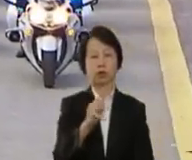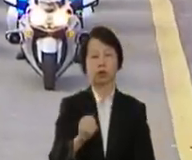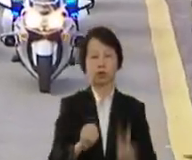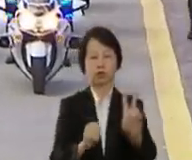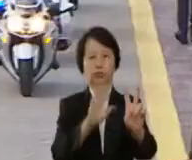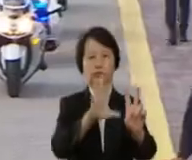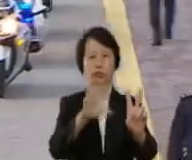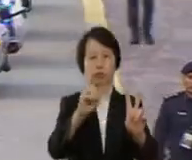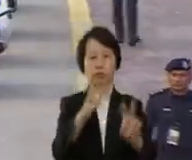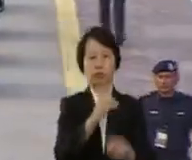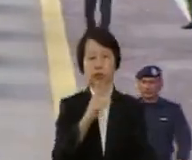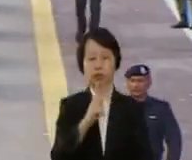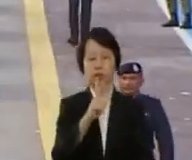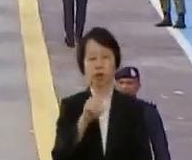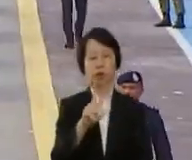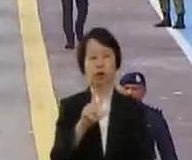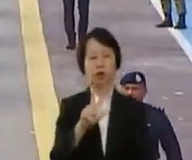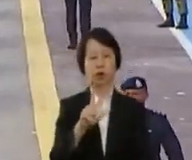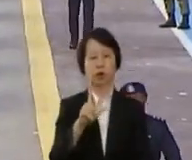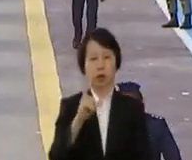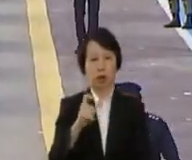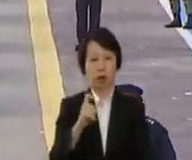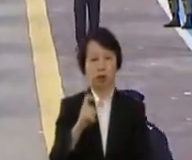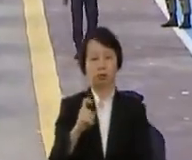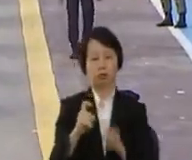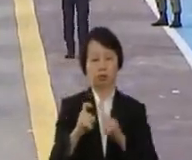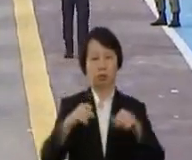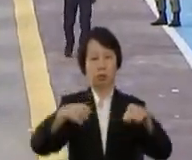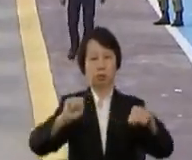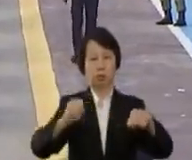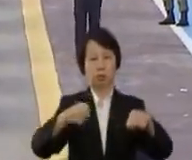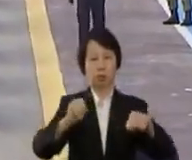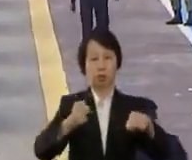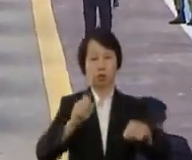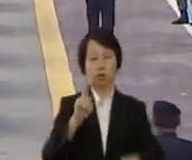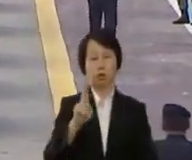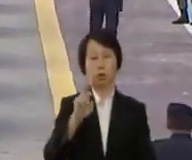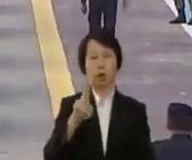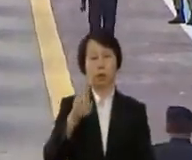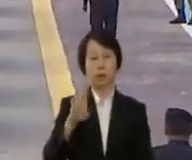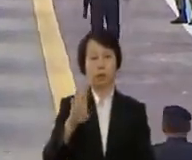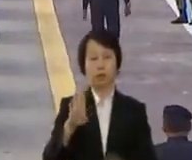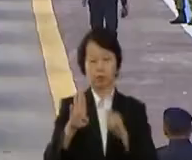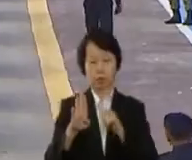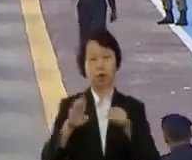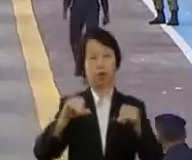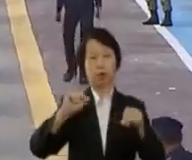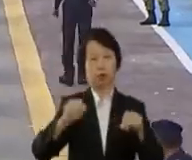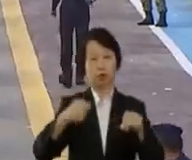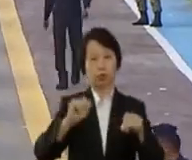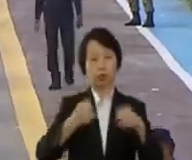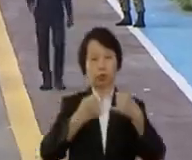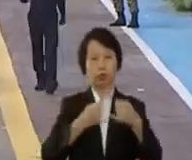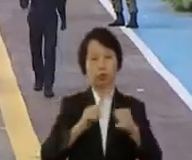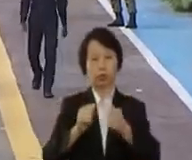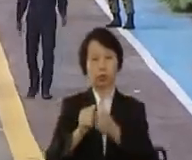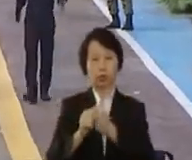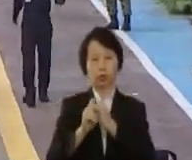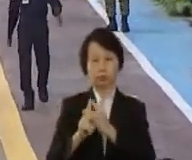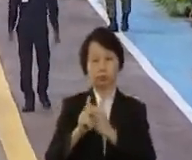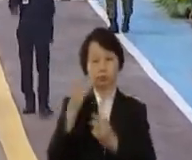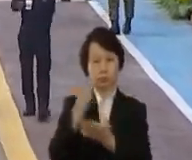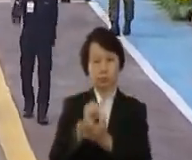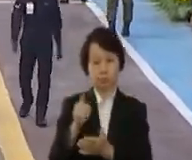ZX250 dan KLX250 merupakan motosikal URB yang digunakan oleh Jabatan Pencegahan